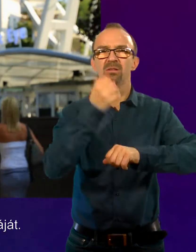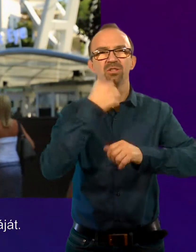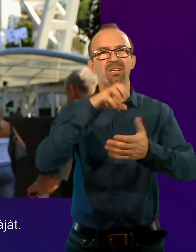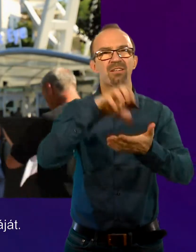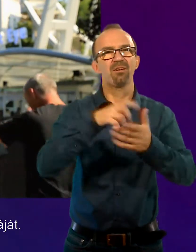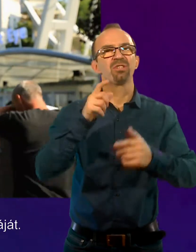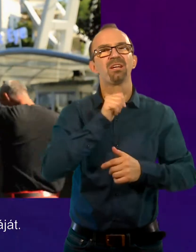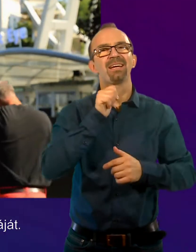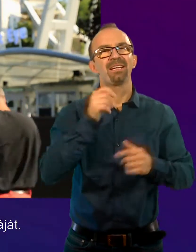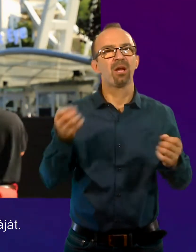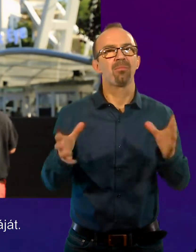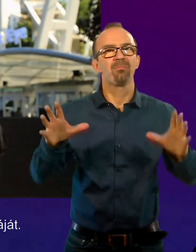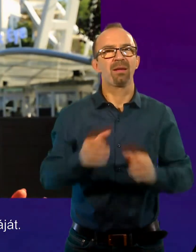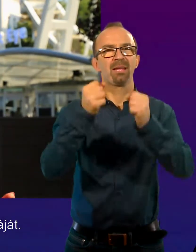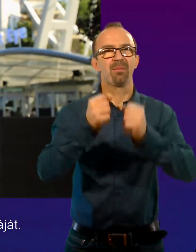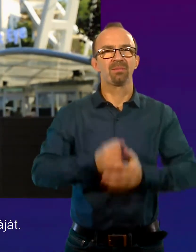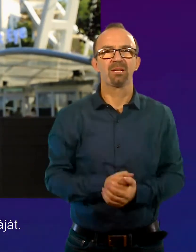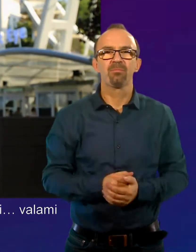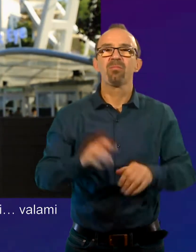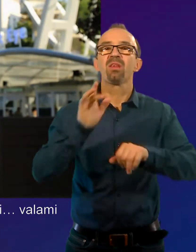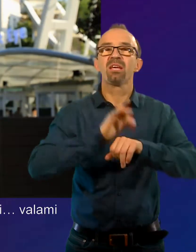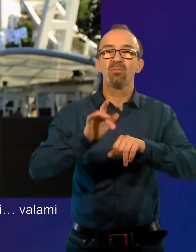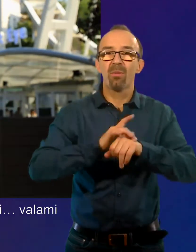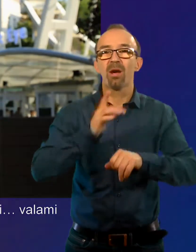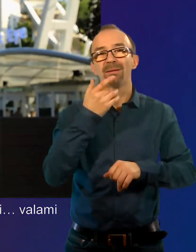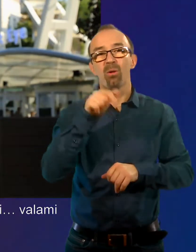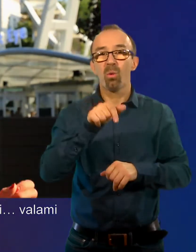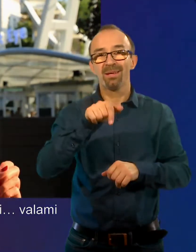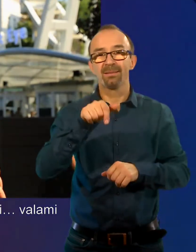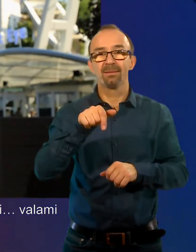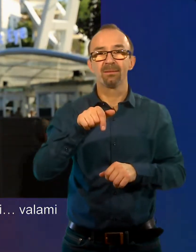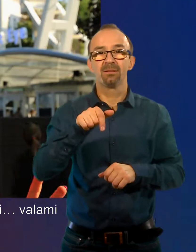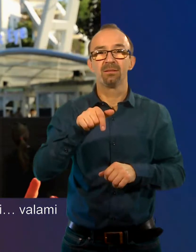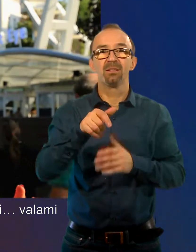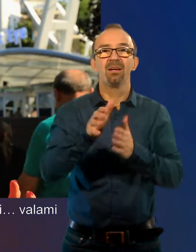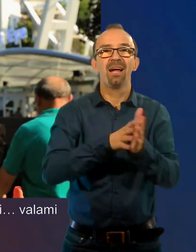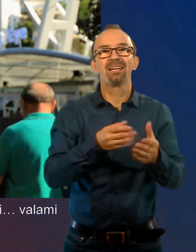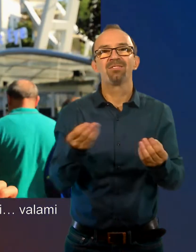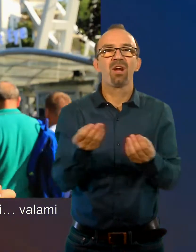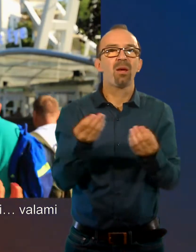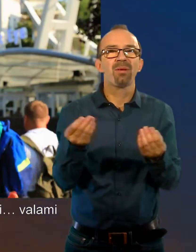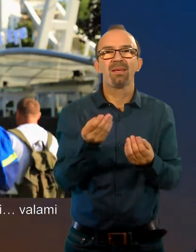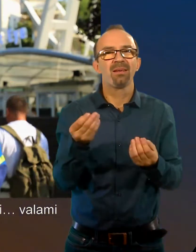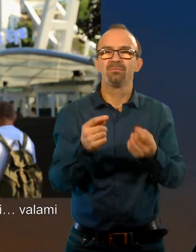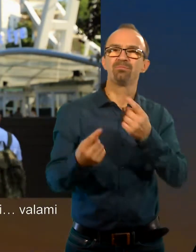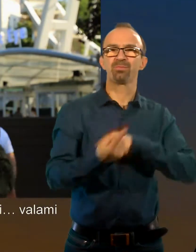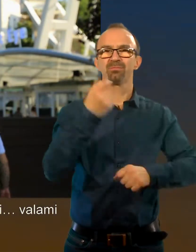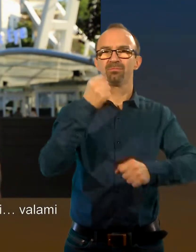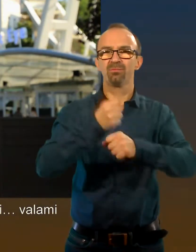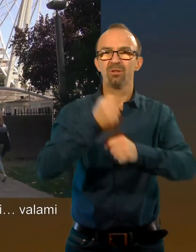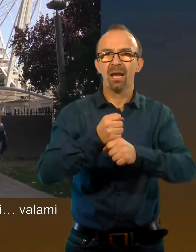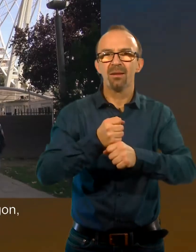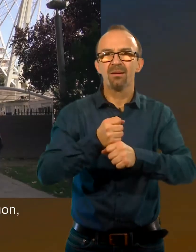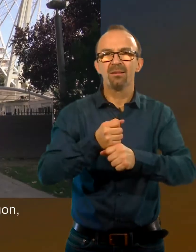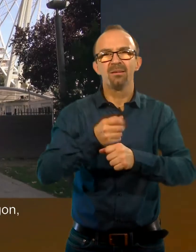megteremti a saját városi legendáját. Kipróbálja, hogyha ő itt most elkezd valami rendkívülit